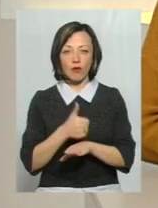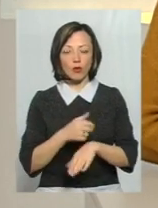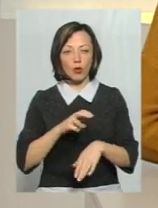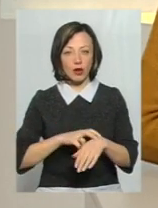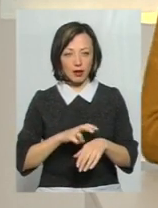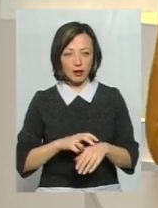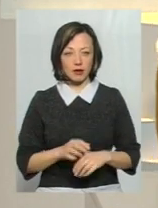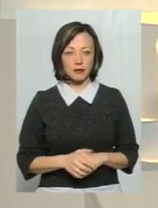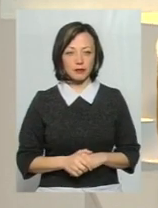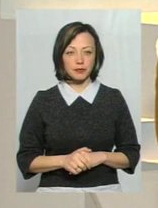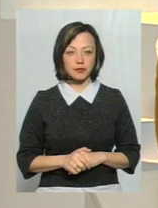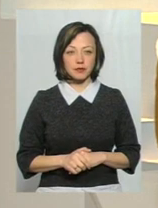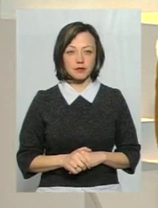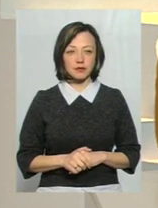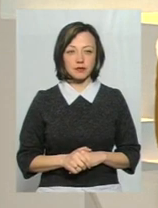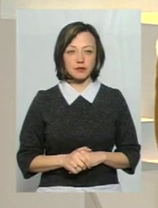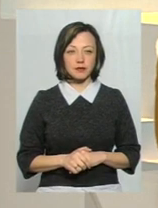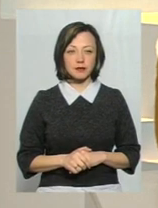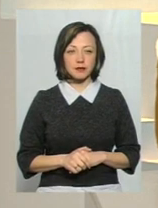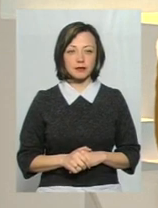лікаря Підмурняка.